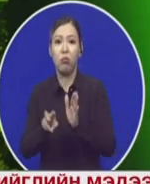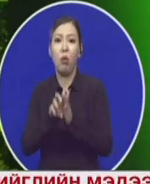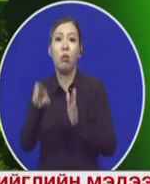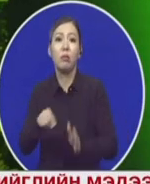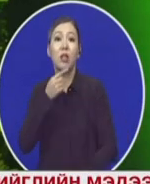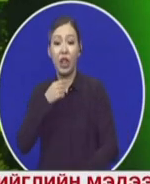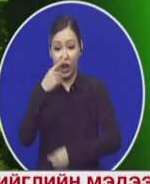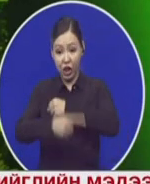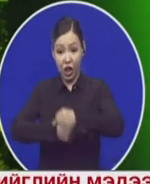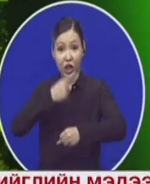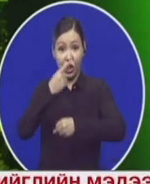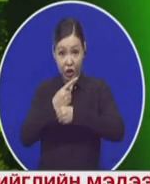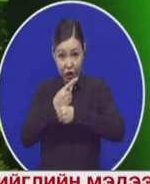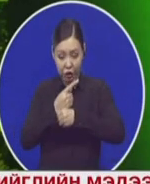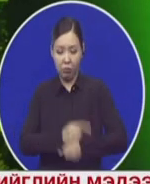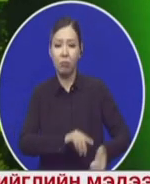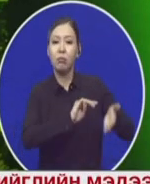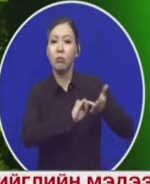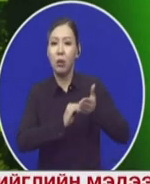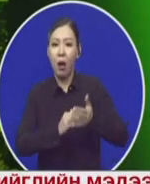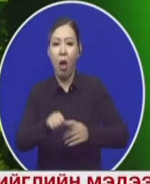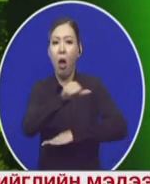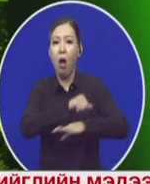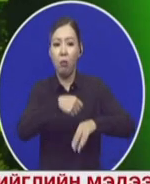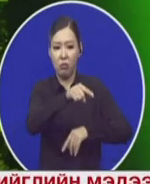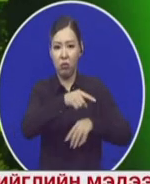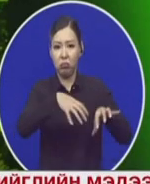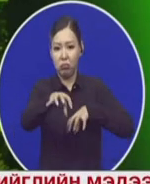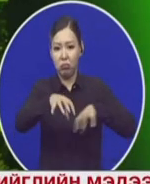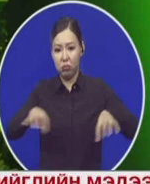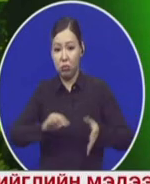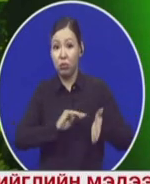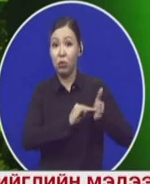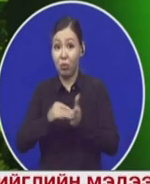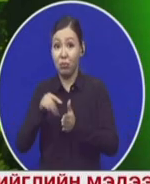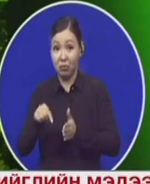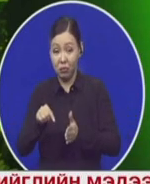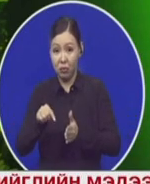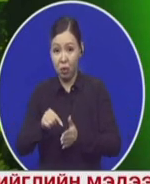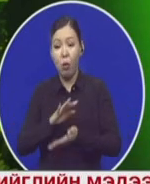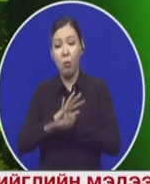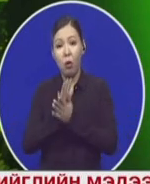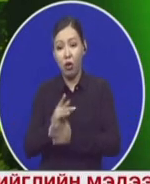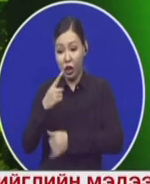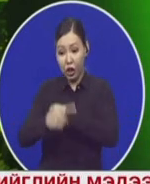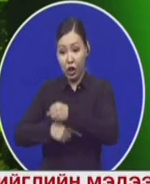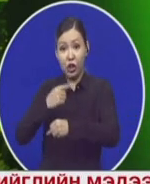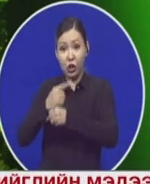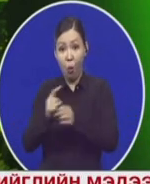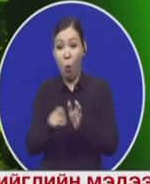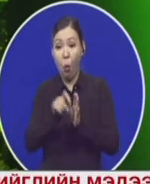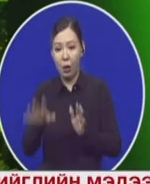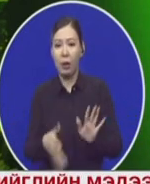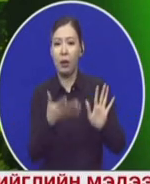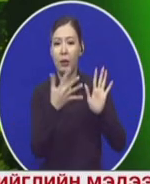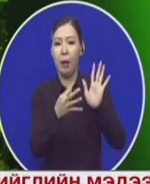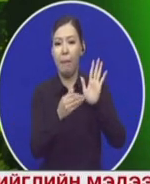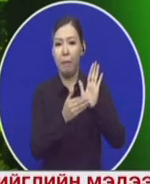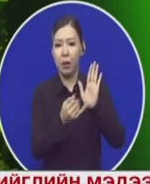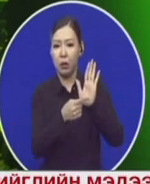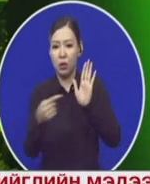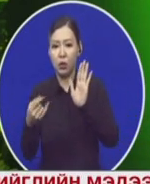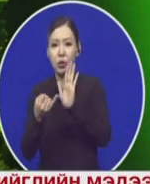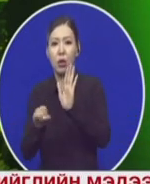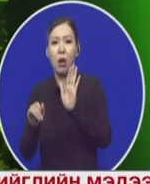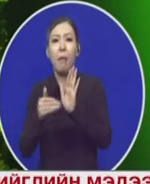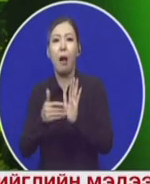гаргахад нэг л аймгийн мэдээгээр өөрчлөгдөж гардаг юм учиртай. Тэгэхээр ойролцоогоор бол одоо тухайн үедээ бол 50-60 мянган гаад мод бэлтгэсэн гэсэн